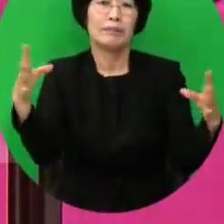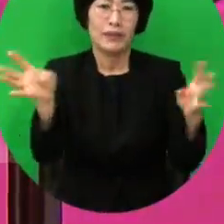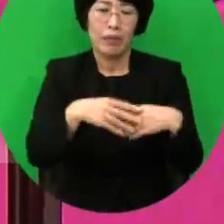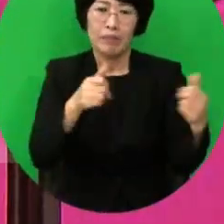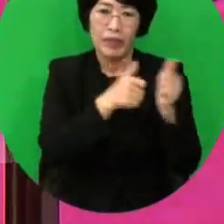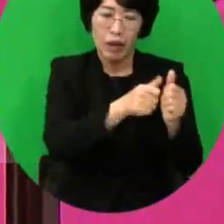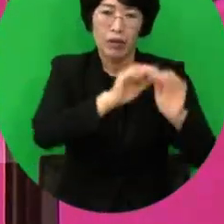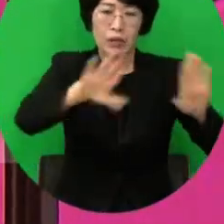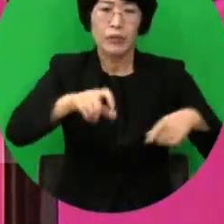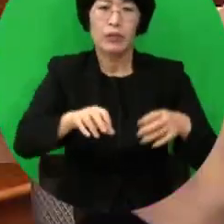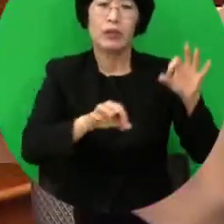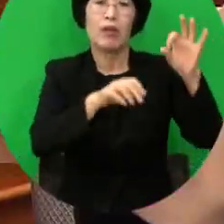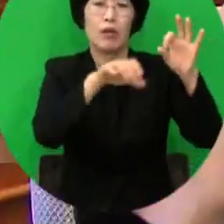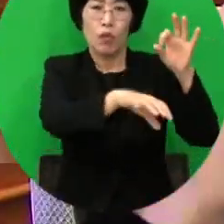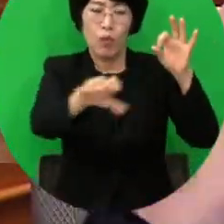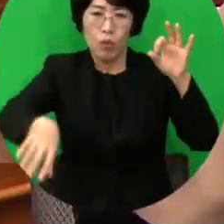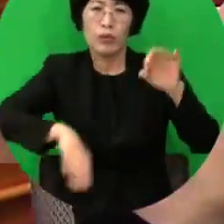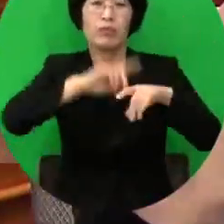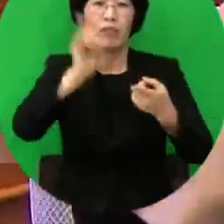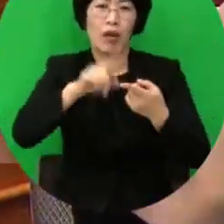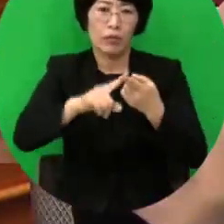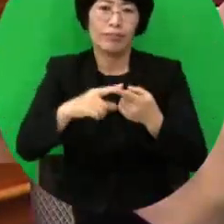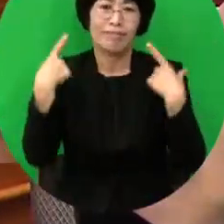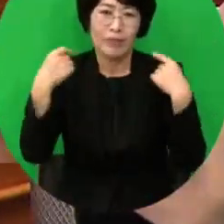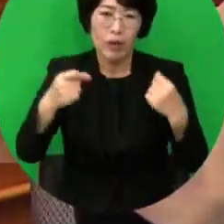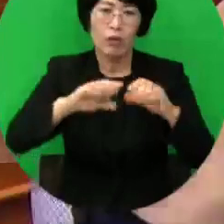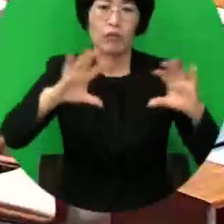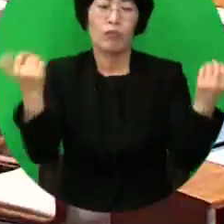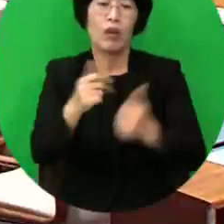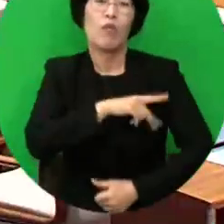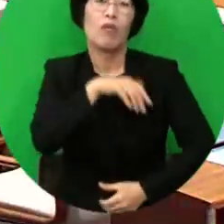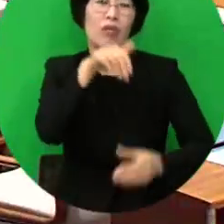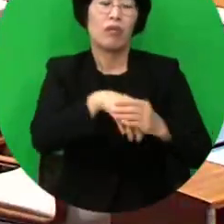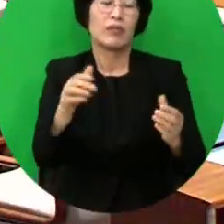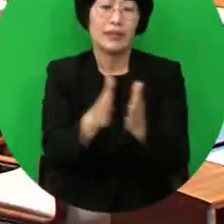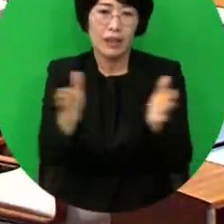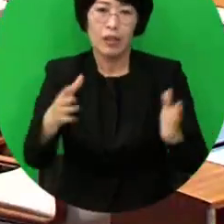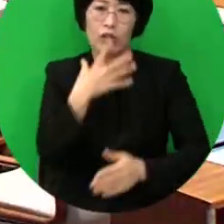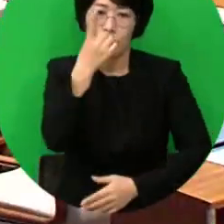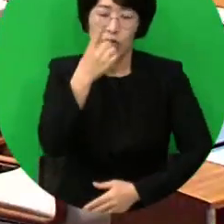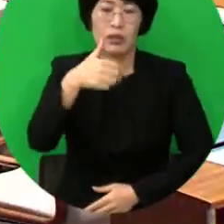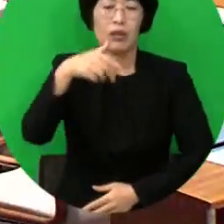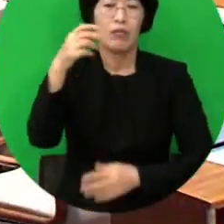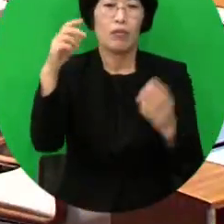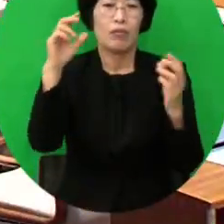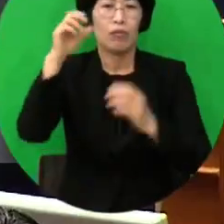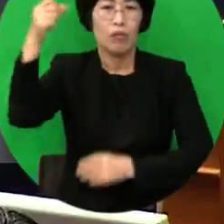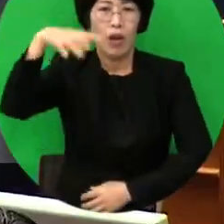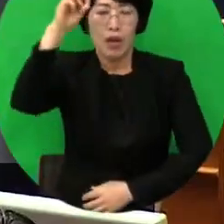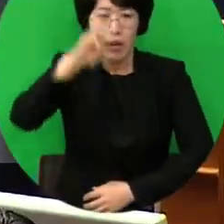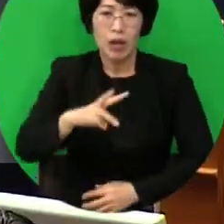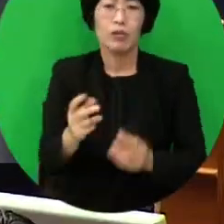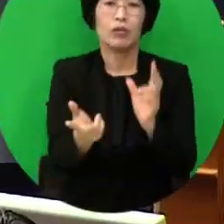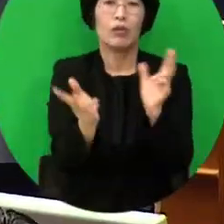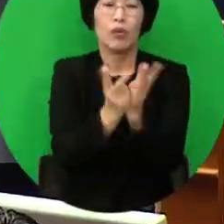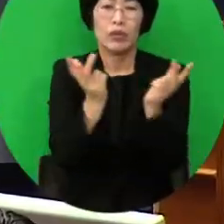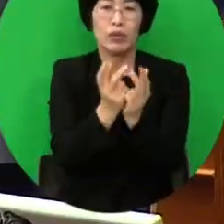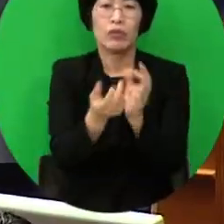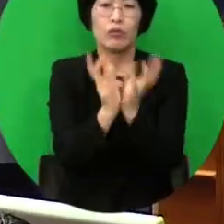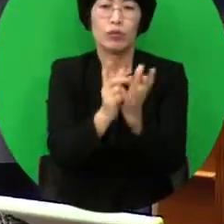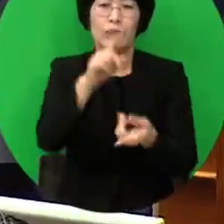현재의 선거구대로 유지된 채 국회의원 선거를 치릅니다. 순천 광양 곡성 구례 갑과 을 선거구가 그대로